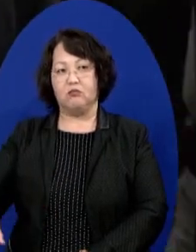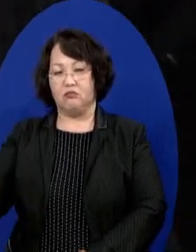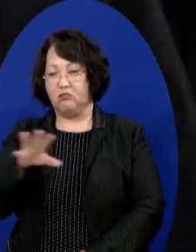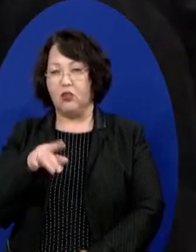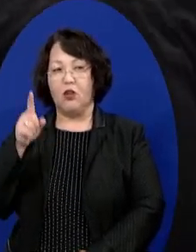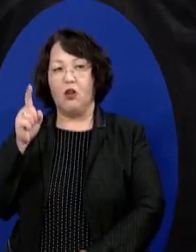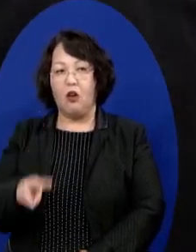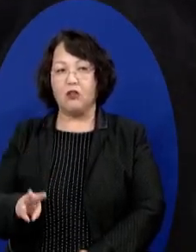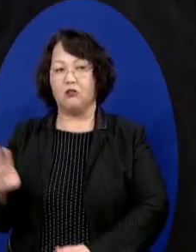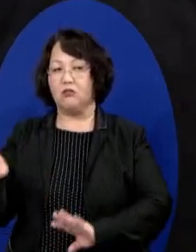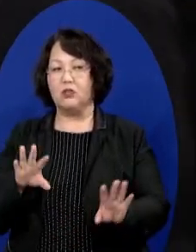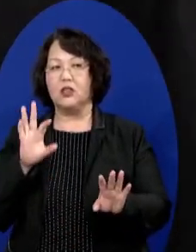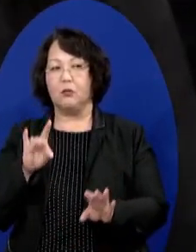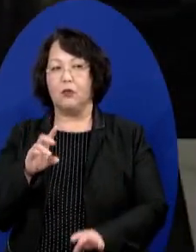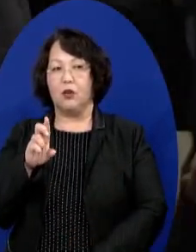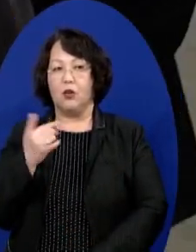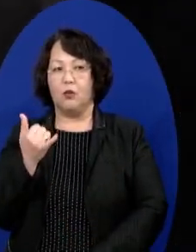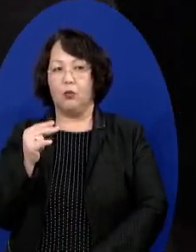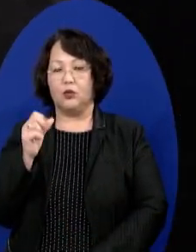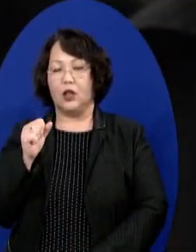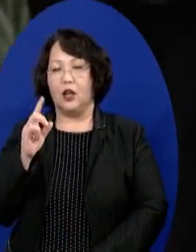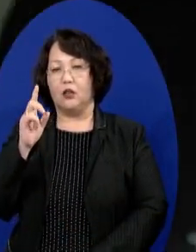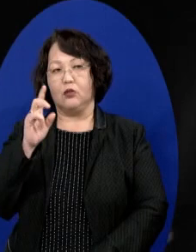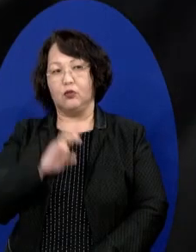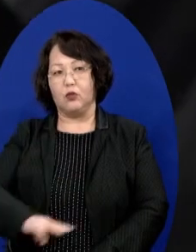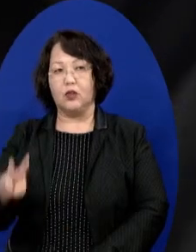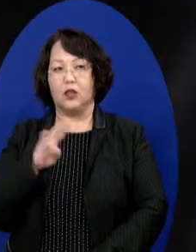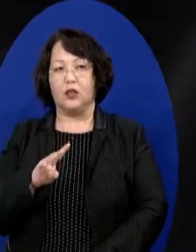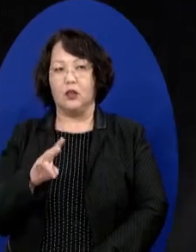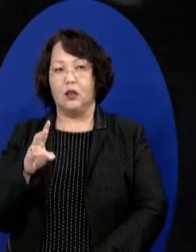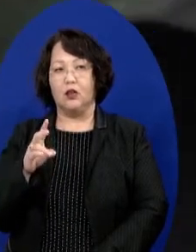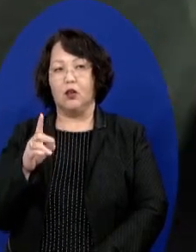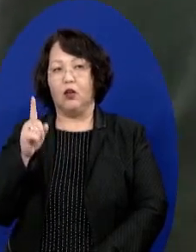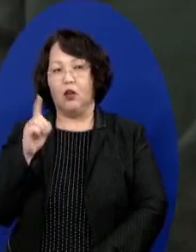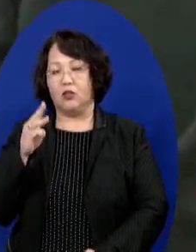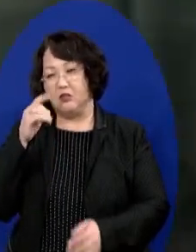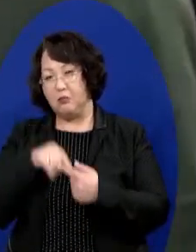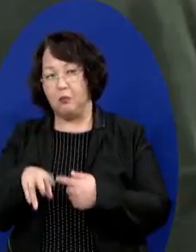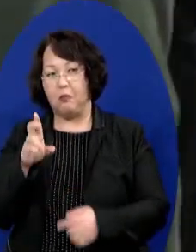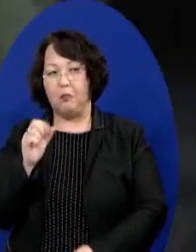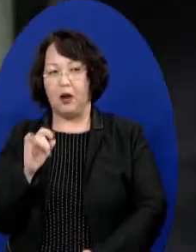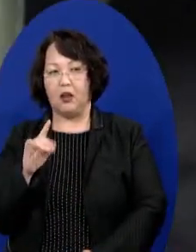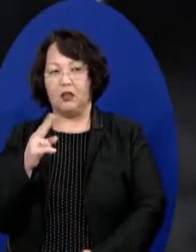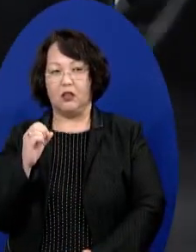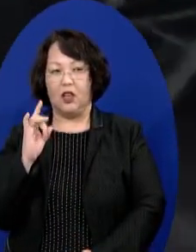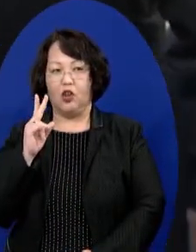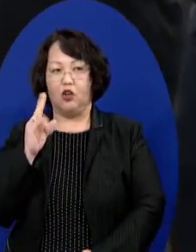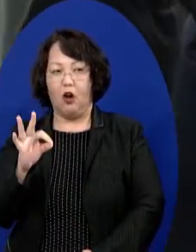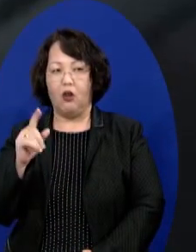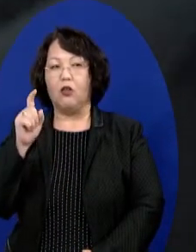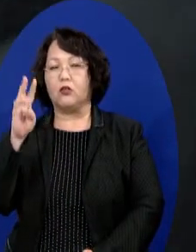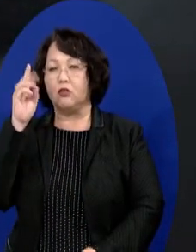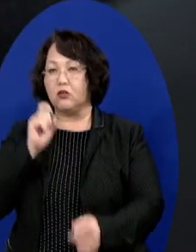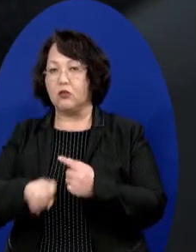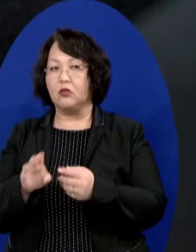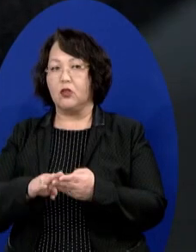хот суурингууд, за Буча районы Бородянка хотод очиж нөхцөл байдлаа танилцсан байна. За Украиний албаныхан сайхан болсон тулаан